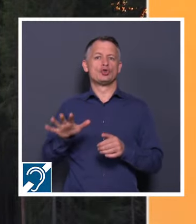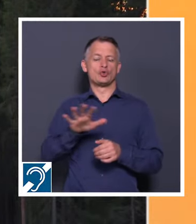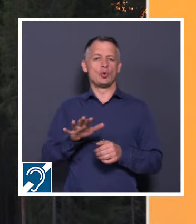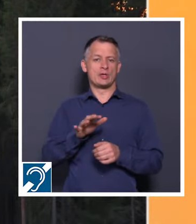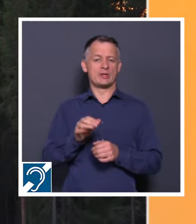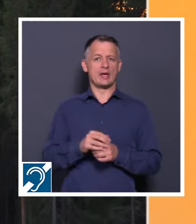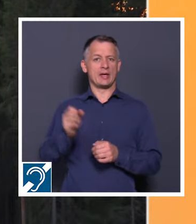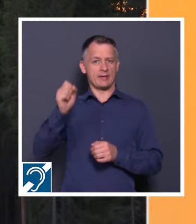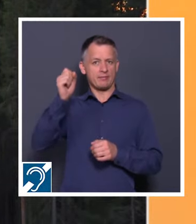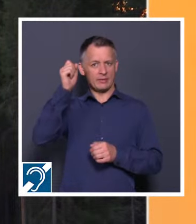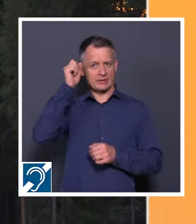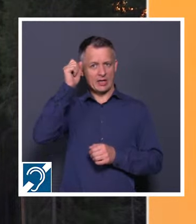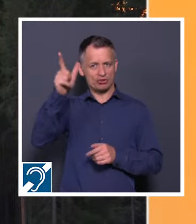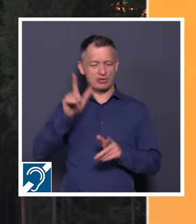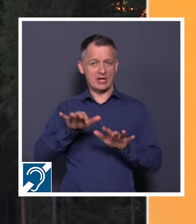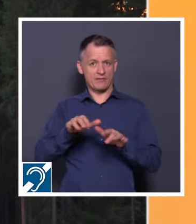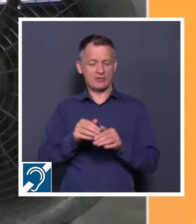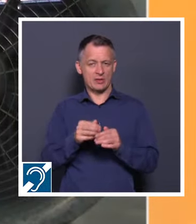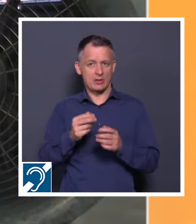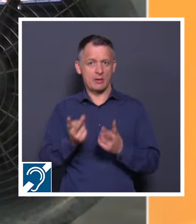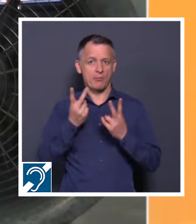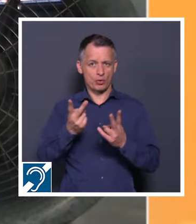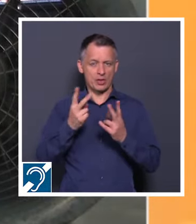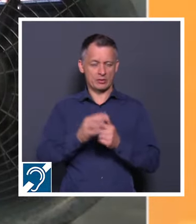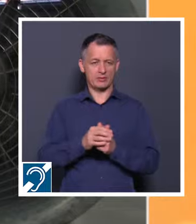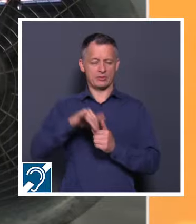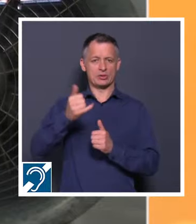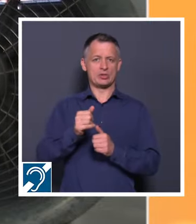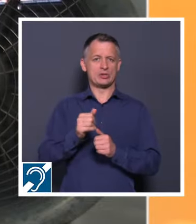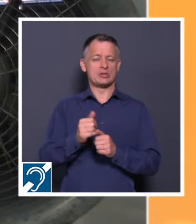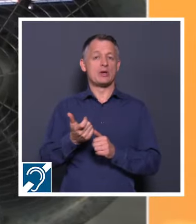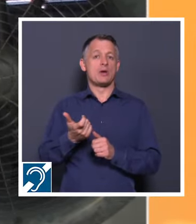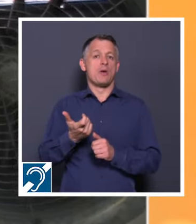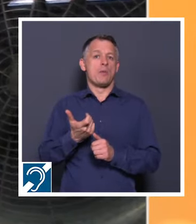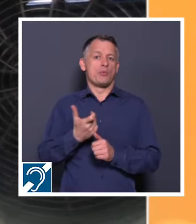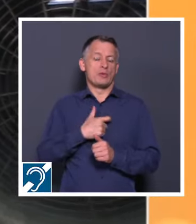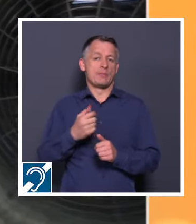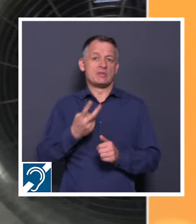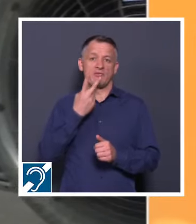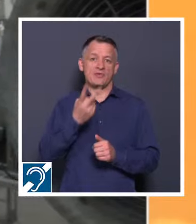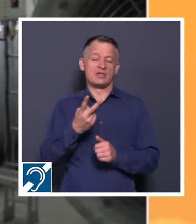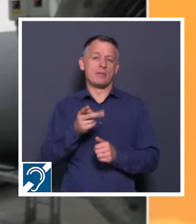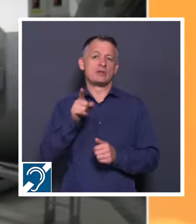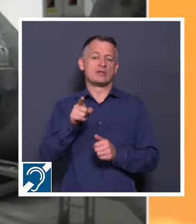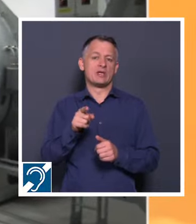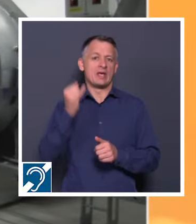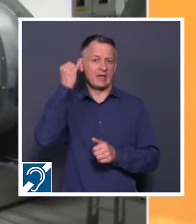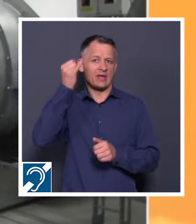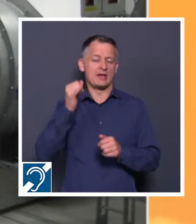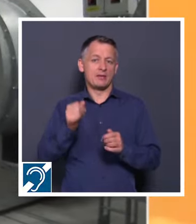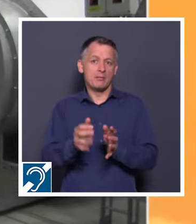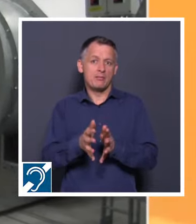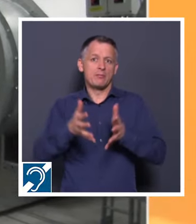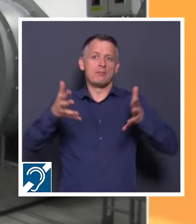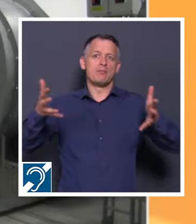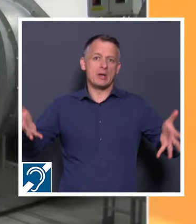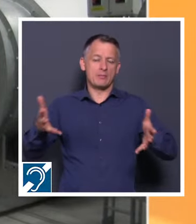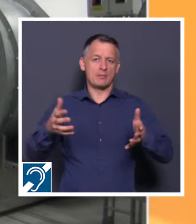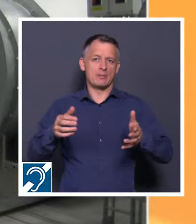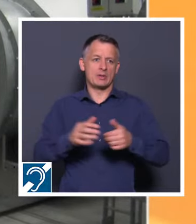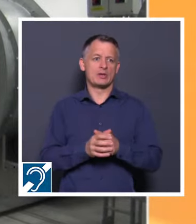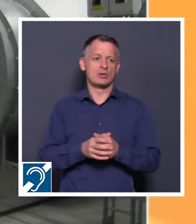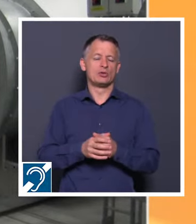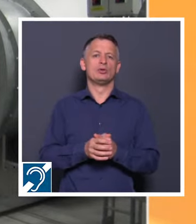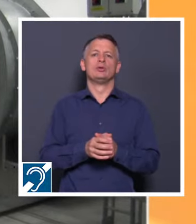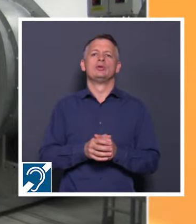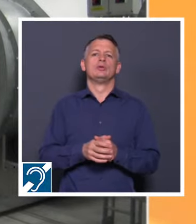inteligență artificială și că suntem pe cale să o vedem spartă. Semnele că ne aflăm într-o bulă sunt peste tot